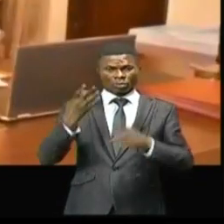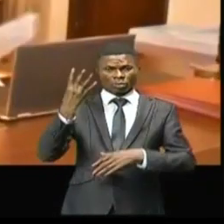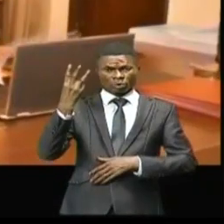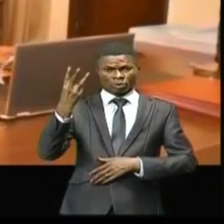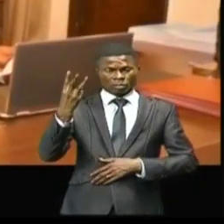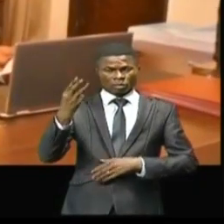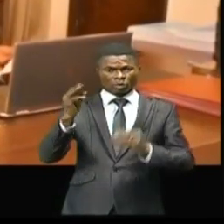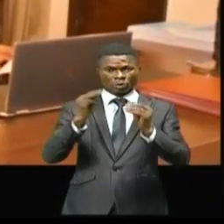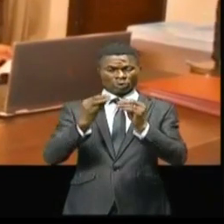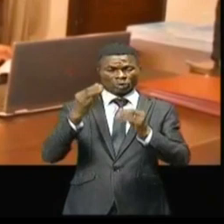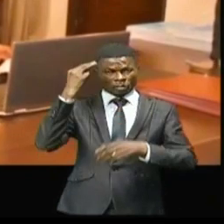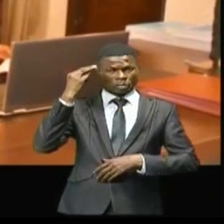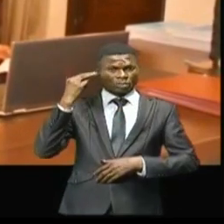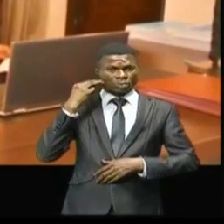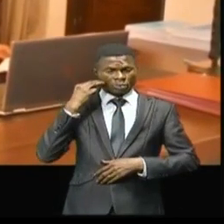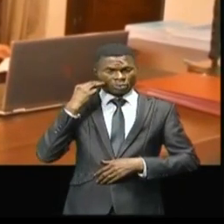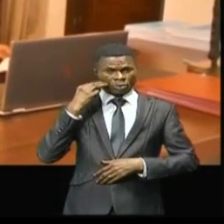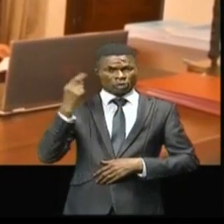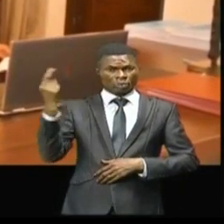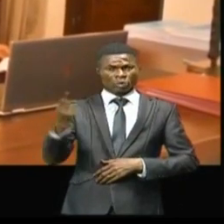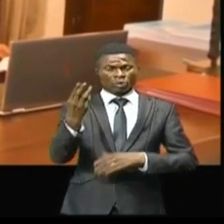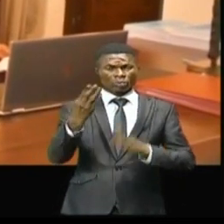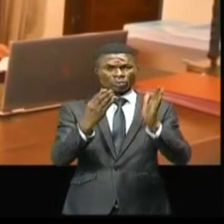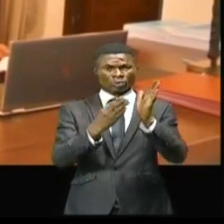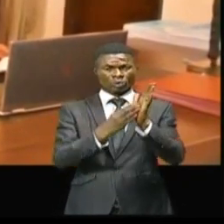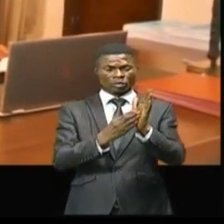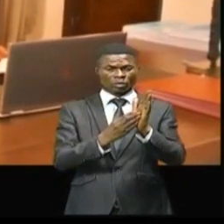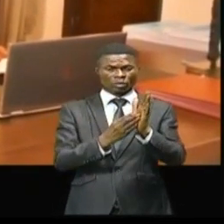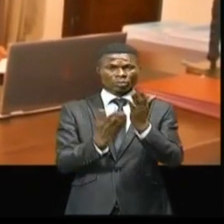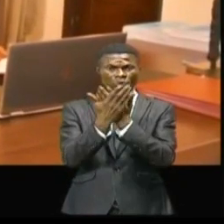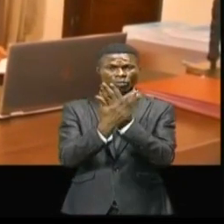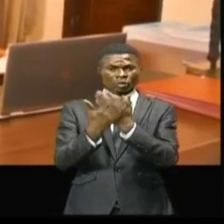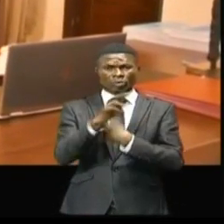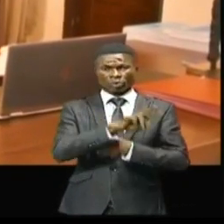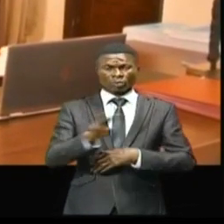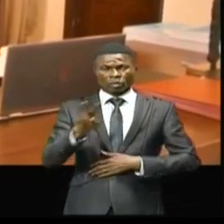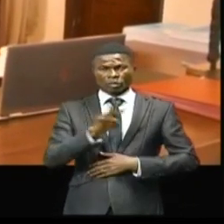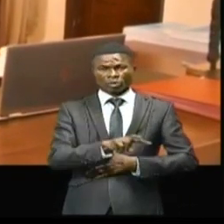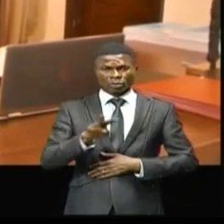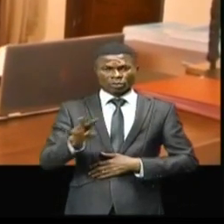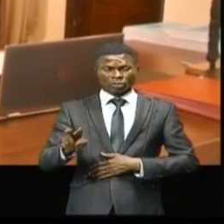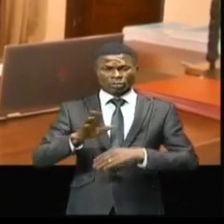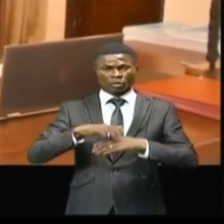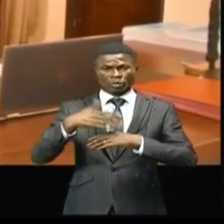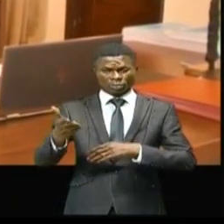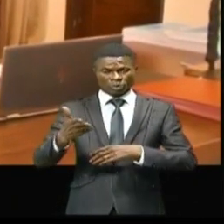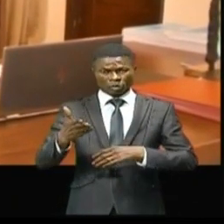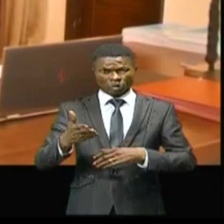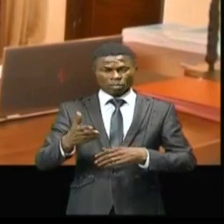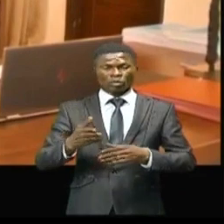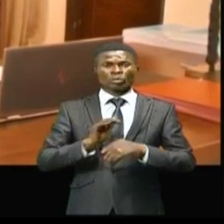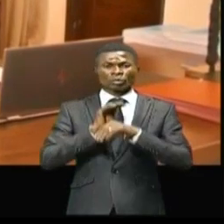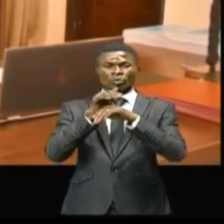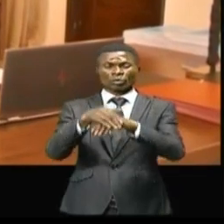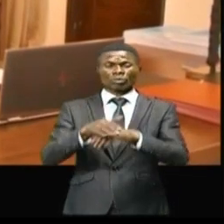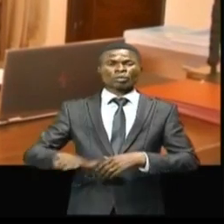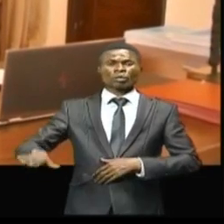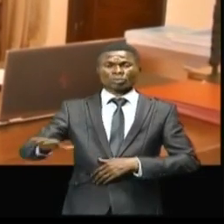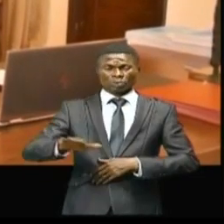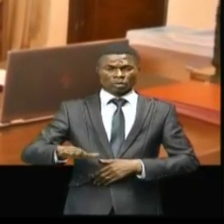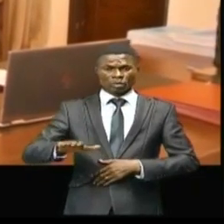réunion du Conseil des ministres du 29 juillet 2022 qui après avoir officiellement engagé le pays